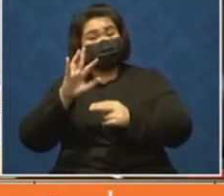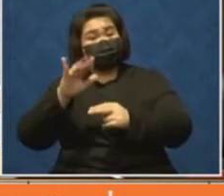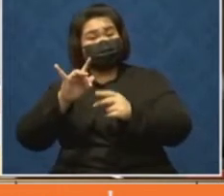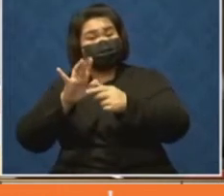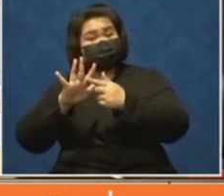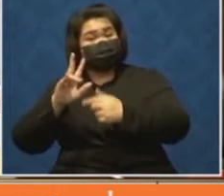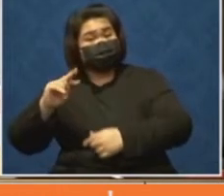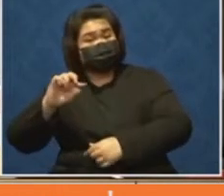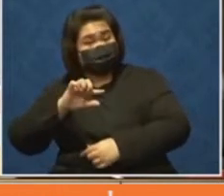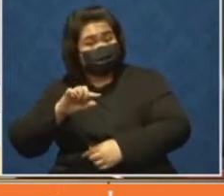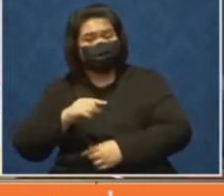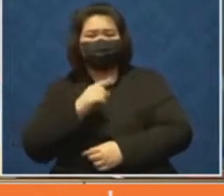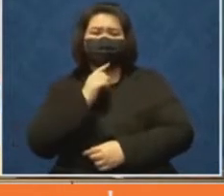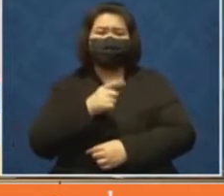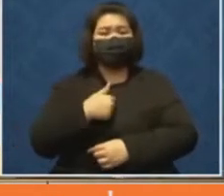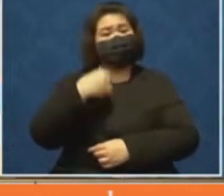กฟังตลอด 24 ชวโง